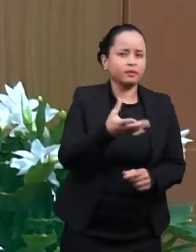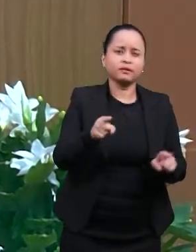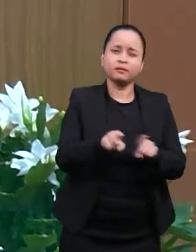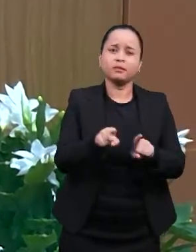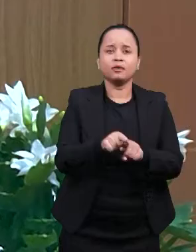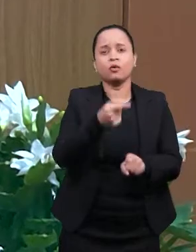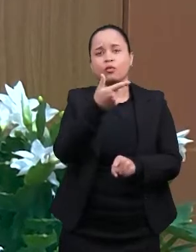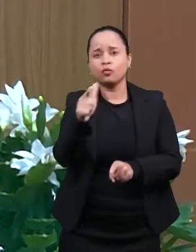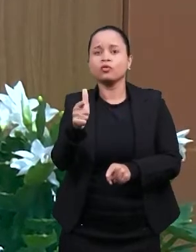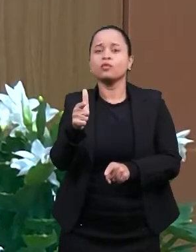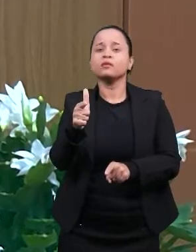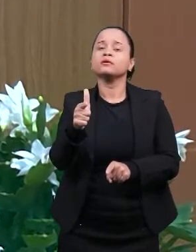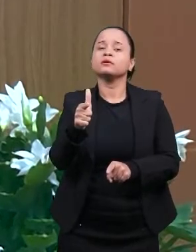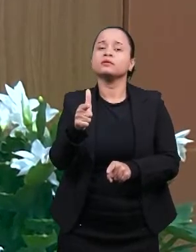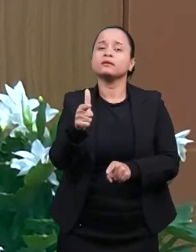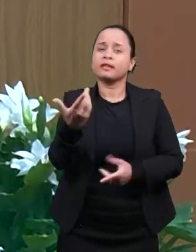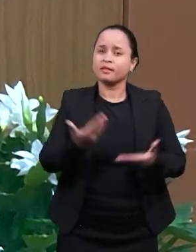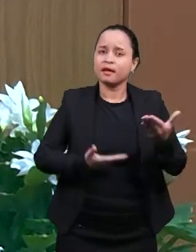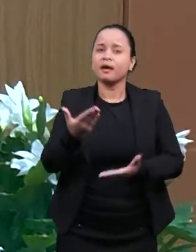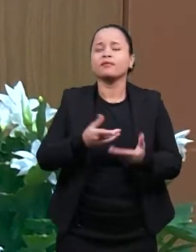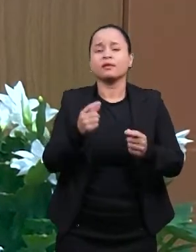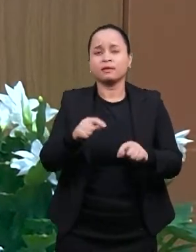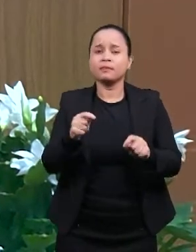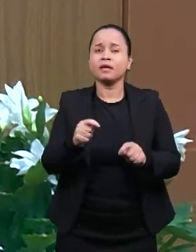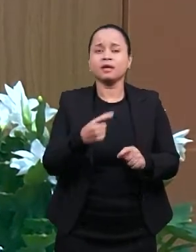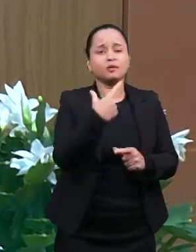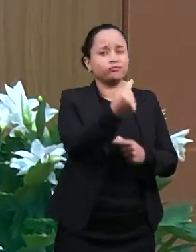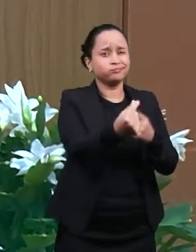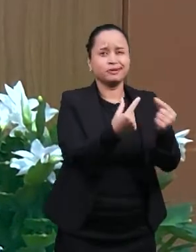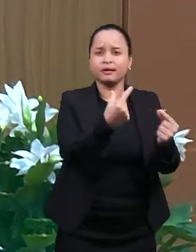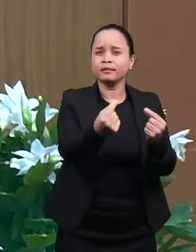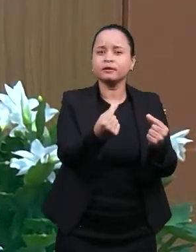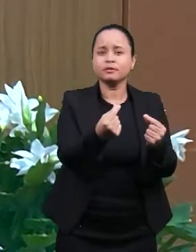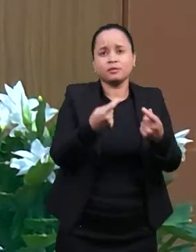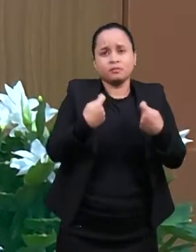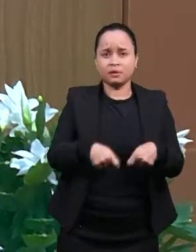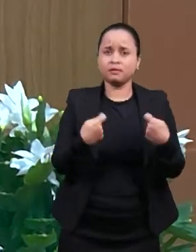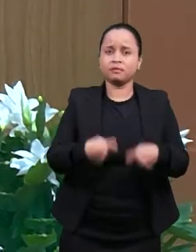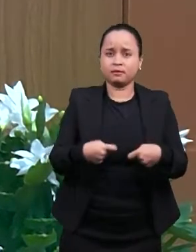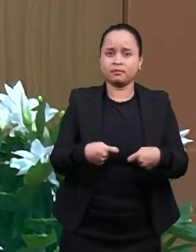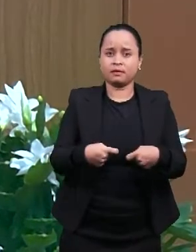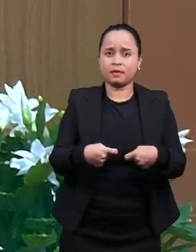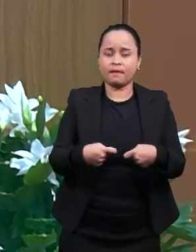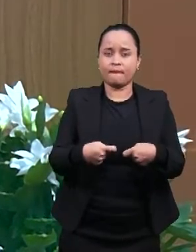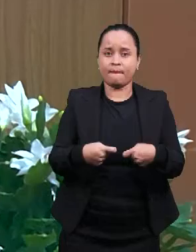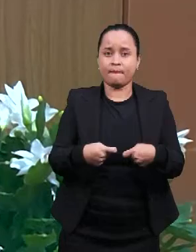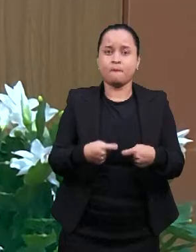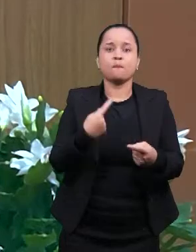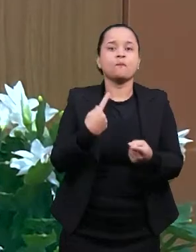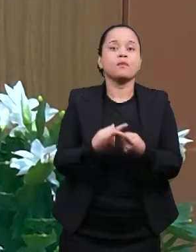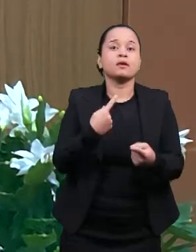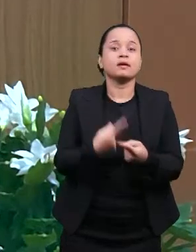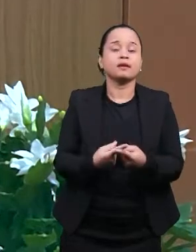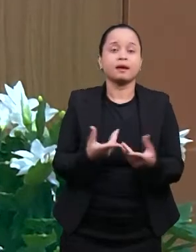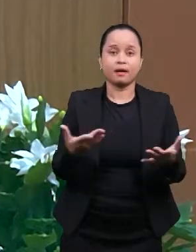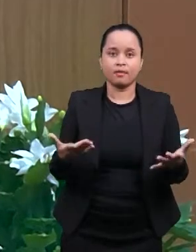кто уходит, тоже необходимо, чтобы они ушли, чтобы не мешали, чтобы работа Святого Духа продолжала